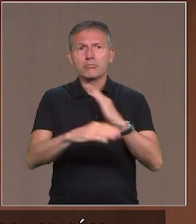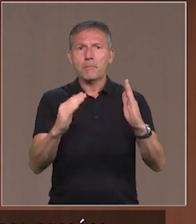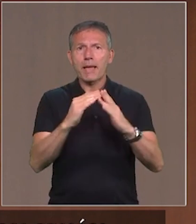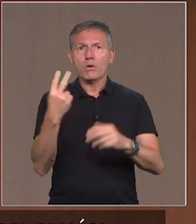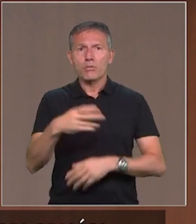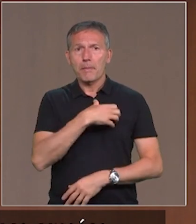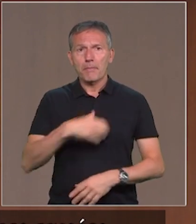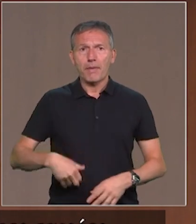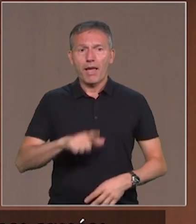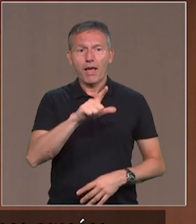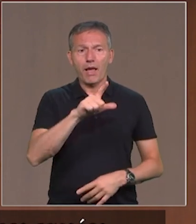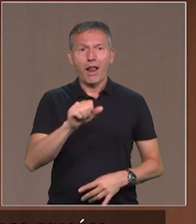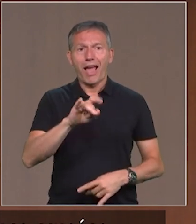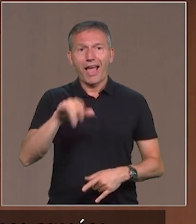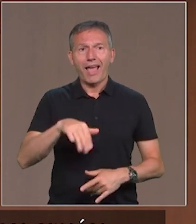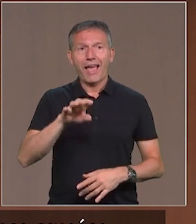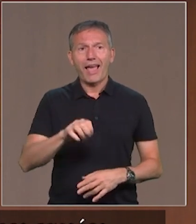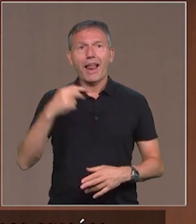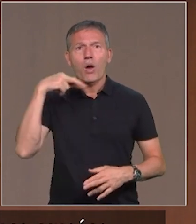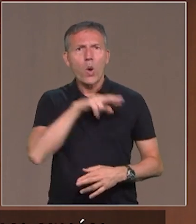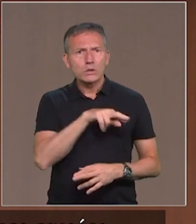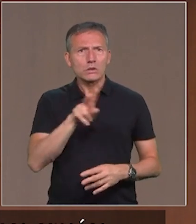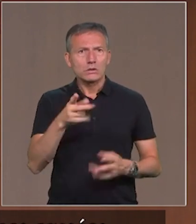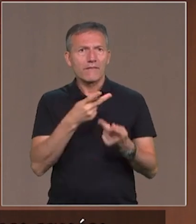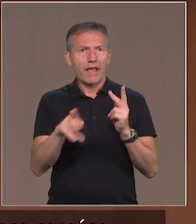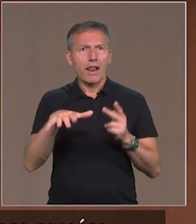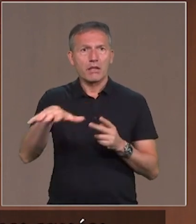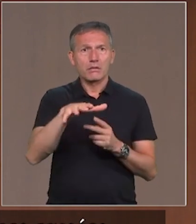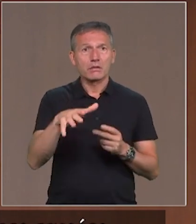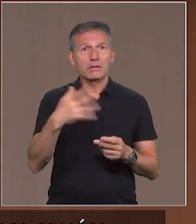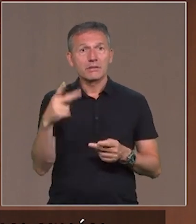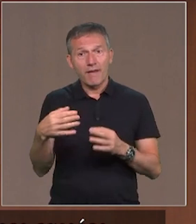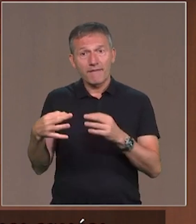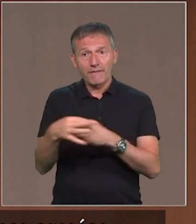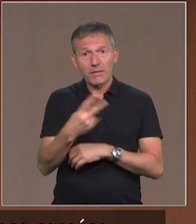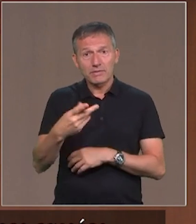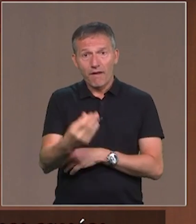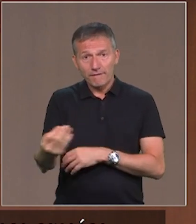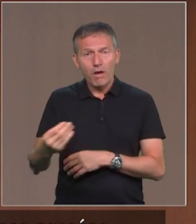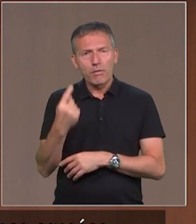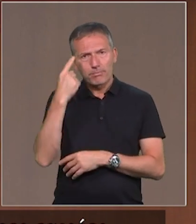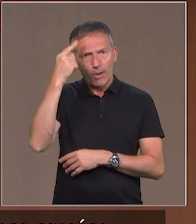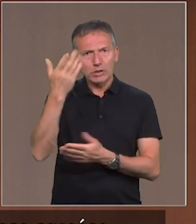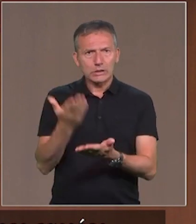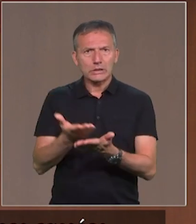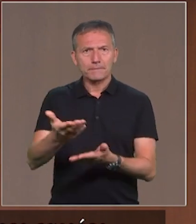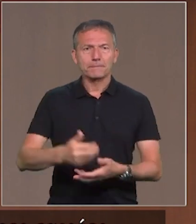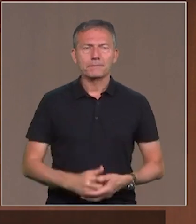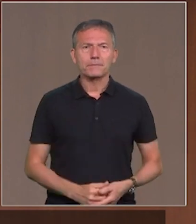maire de L'Haÿ-les-Roses. Et j'ai à nouveau une pensée pour Vincent Jeanbrun, son épouse et ses enfants.